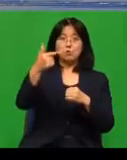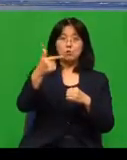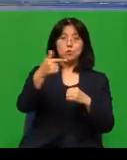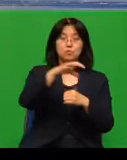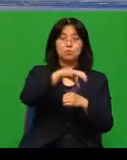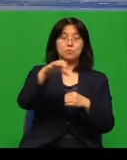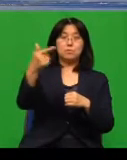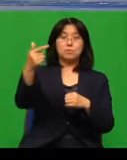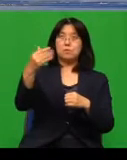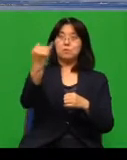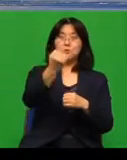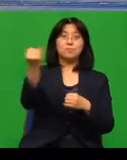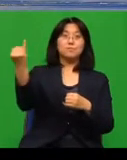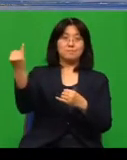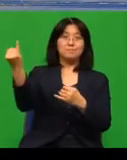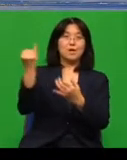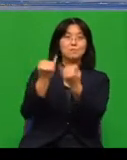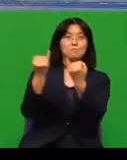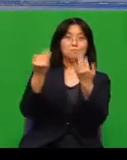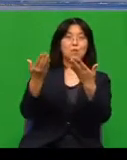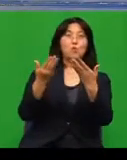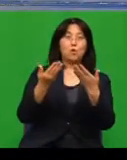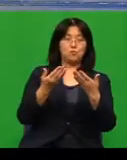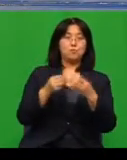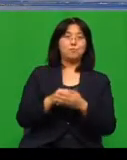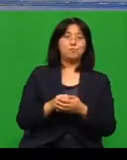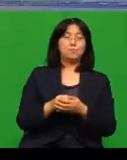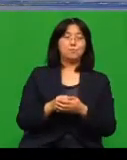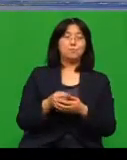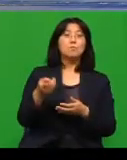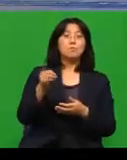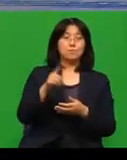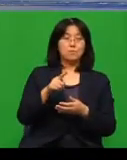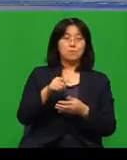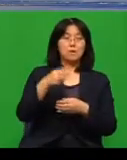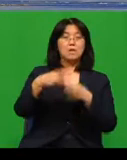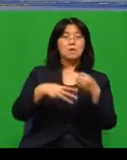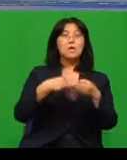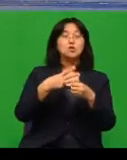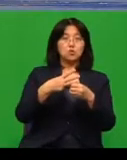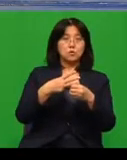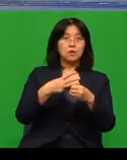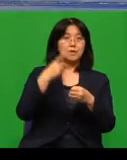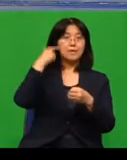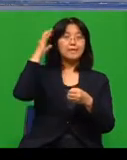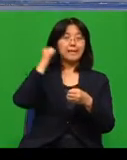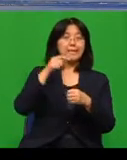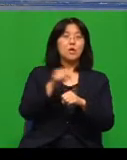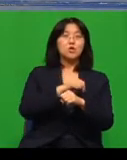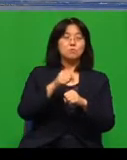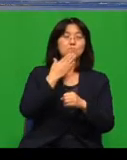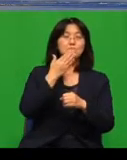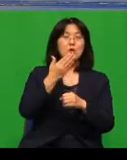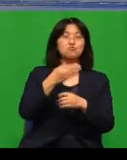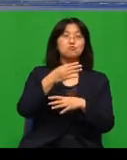らうと。それから7番ですが、3周年記念でスペシャルサンクスデイということで、